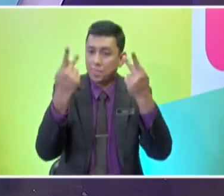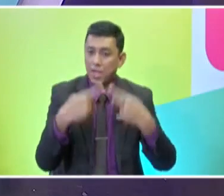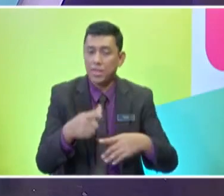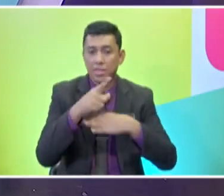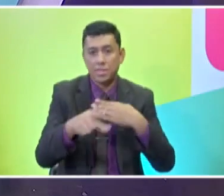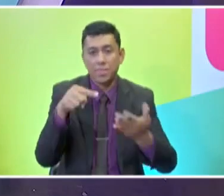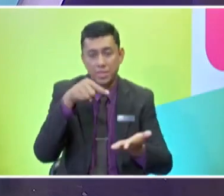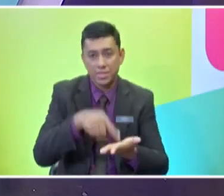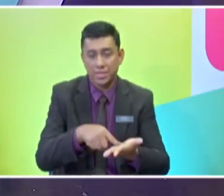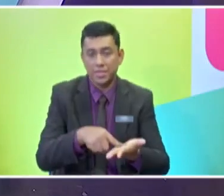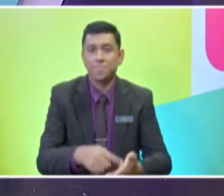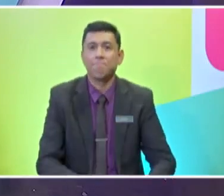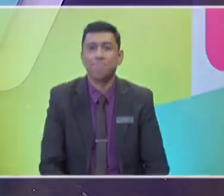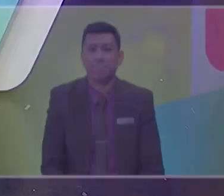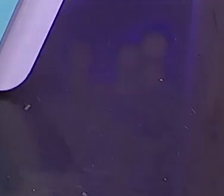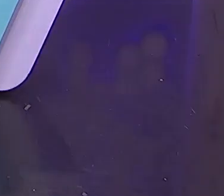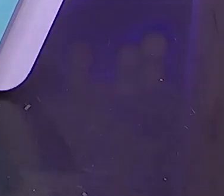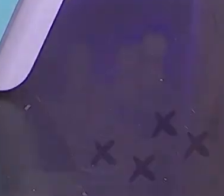ini Didik TVN